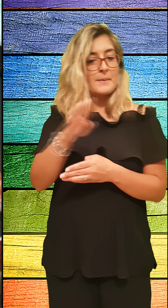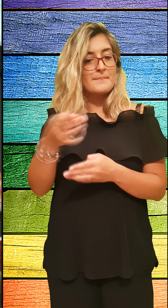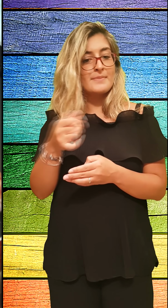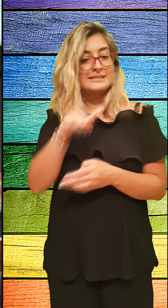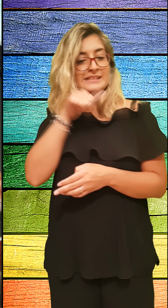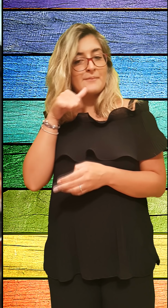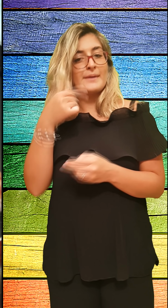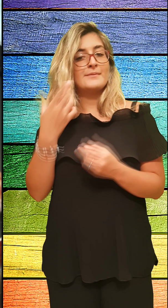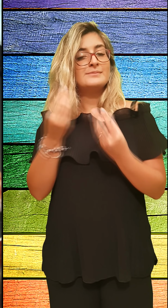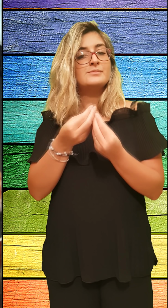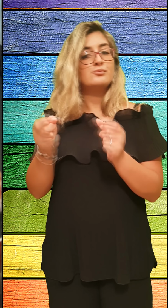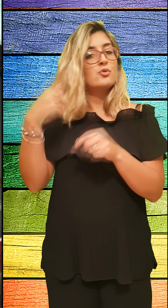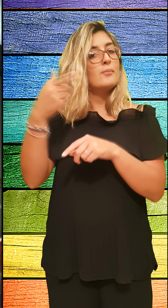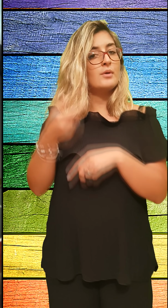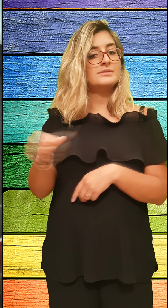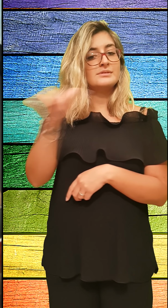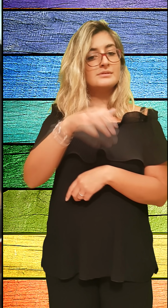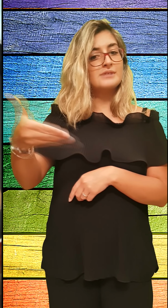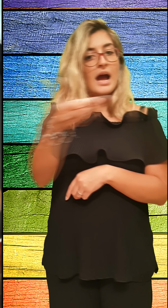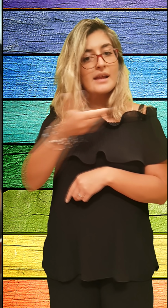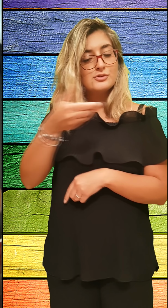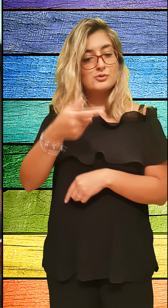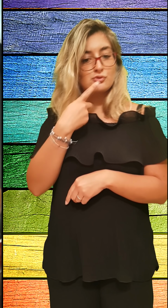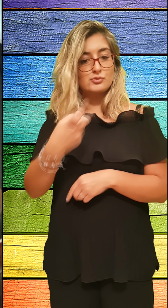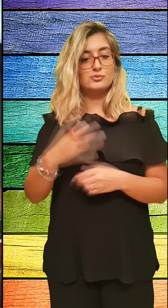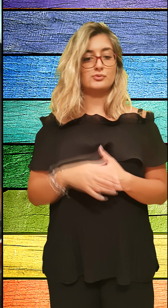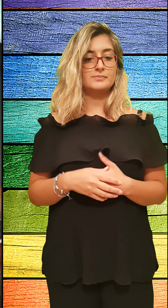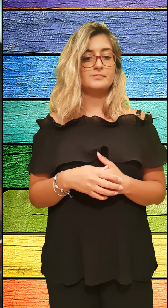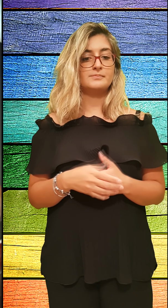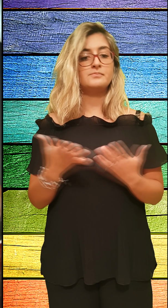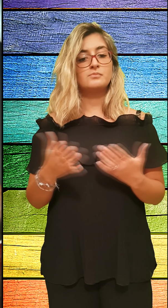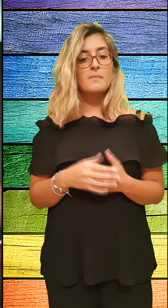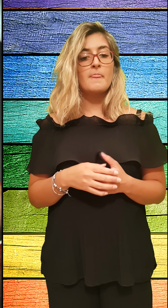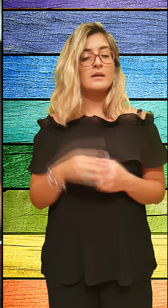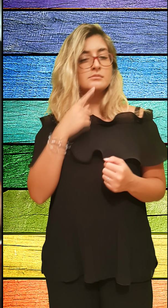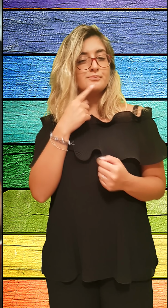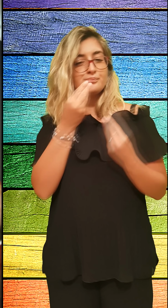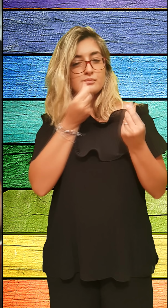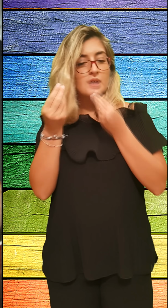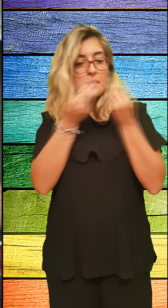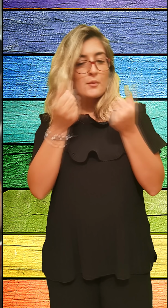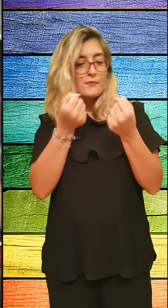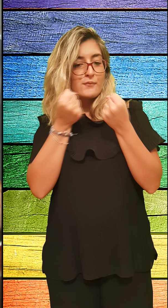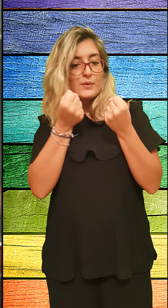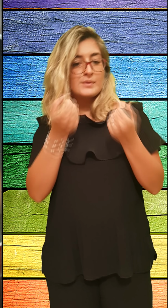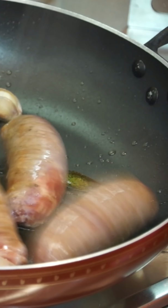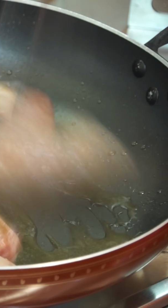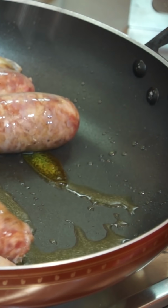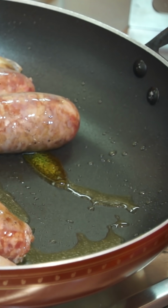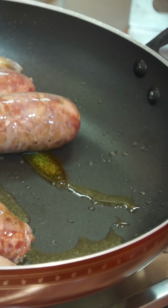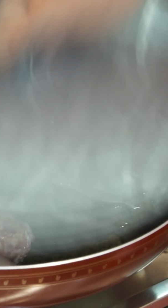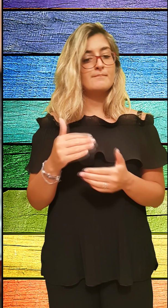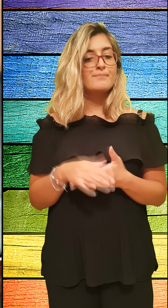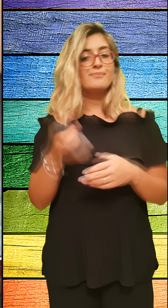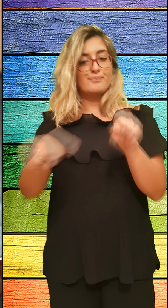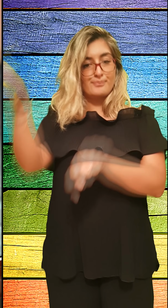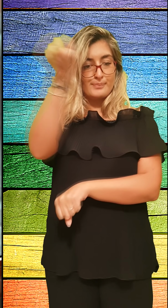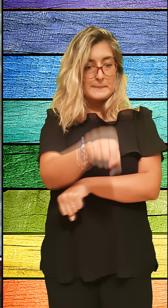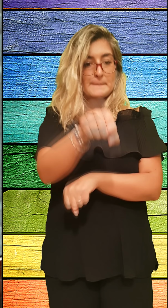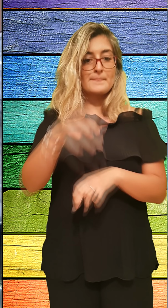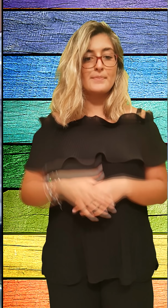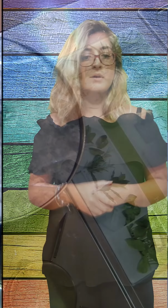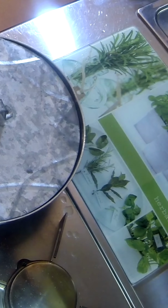d'untino, che farà cuocere anche il nostro pomodoro con un sughino un po' più forte, no?